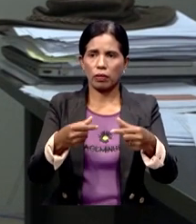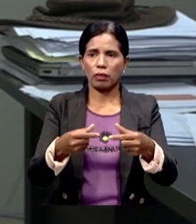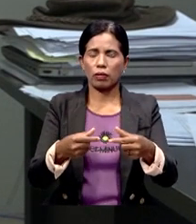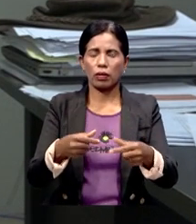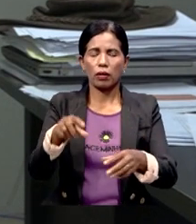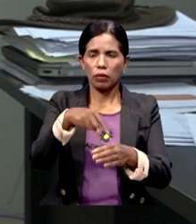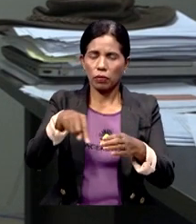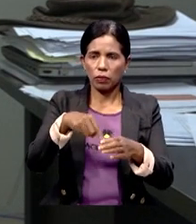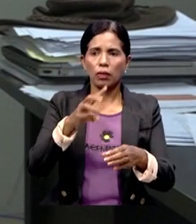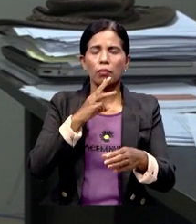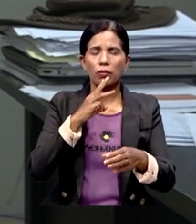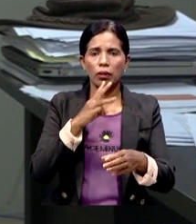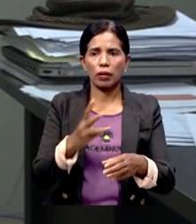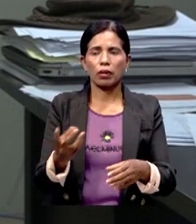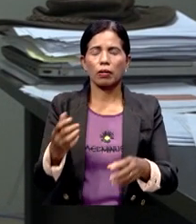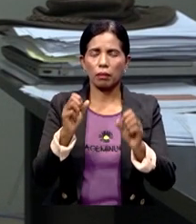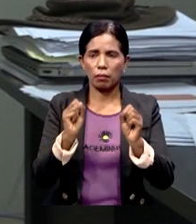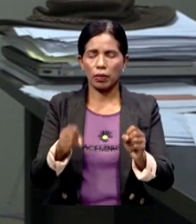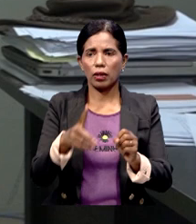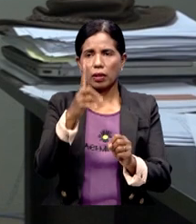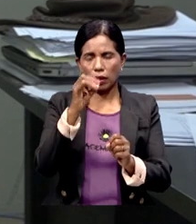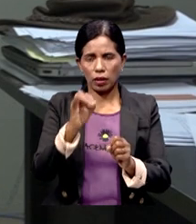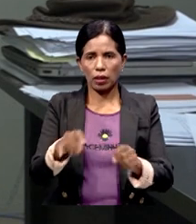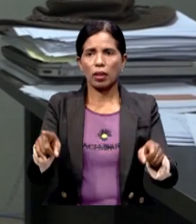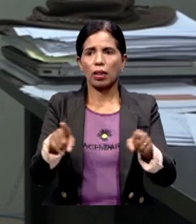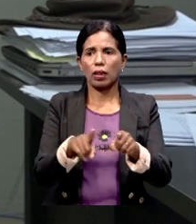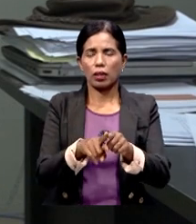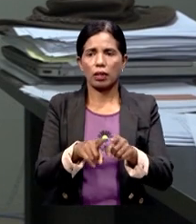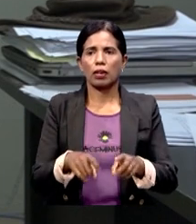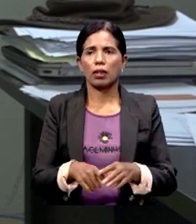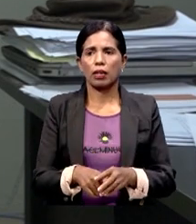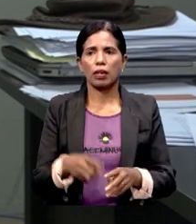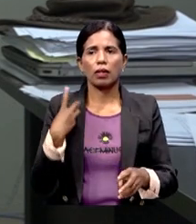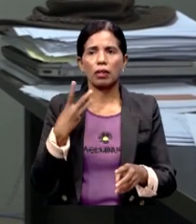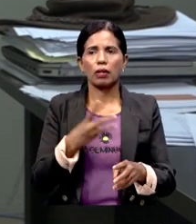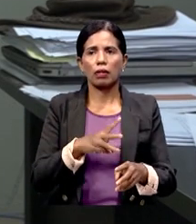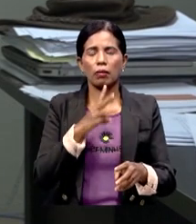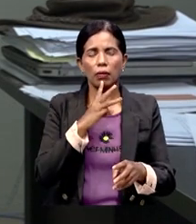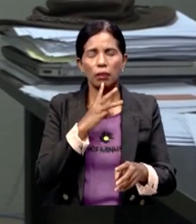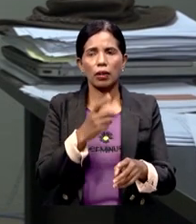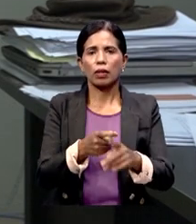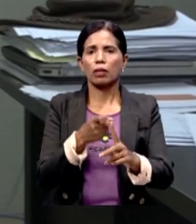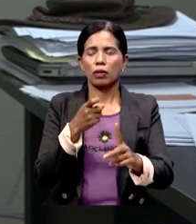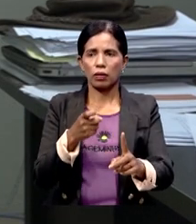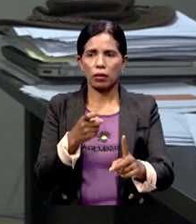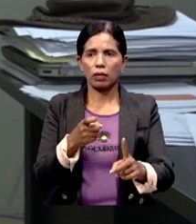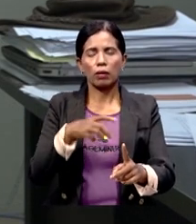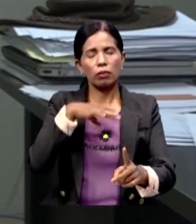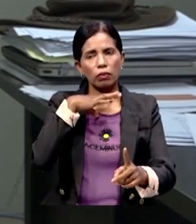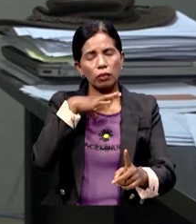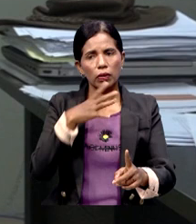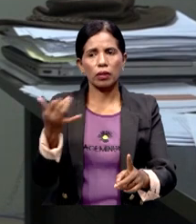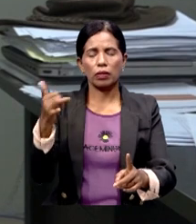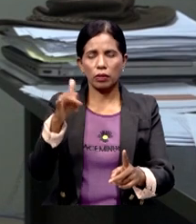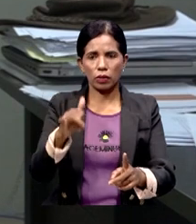perfusion. Perfusion saya ni bayi ane sih di lara ini ni ane sam backup bayi ya itu ni B sistem saya ni bayi mayu si B4R saya ni kah bayi